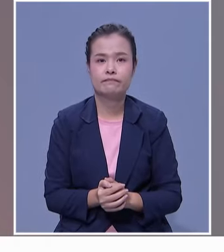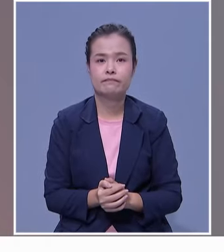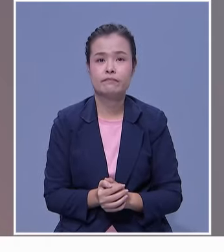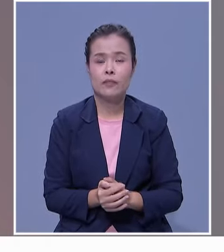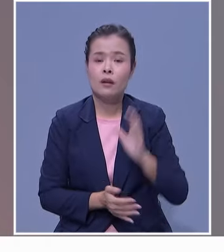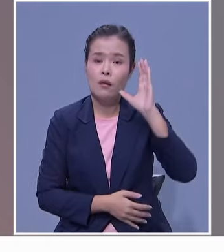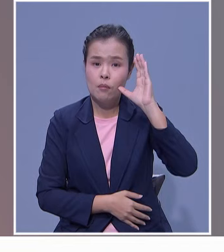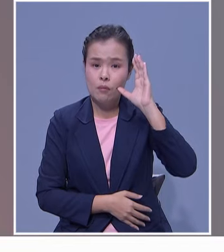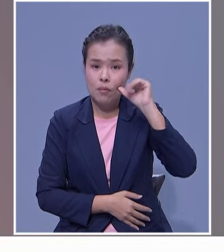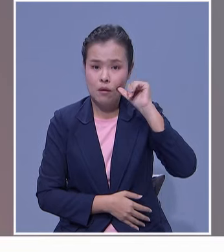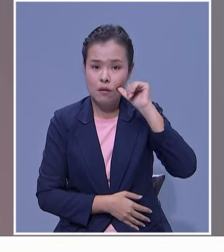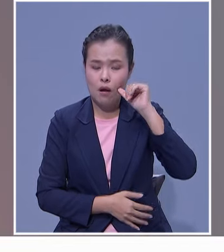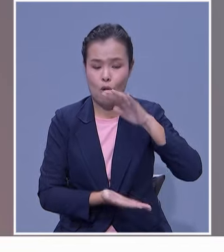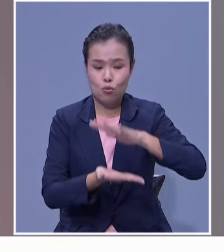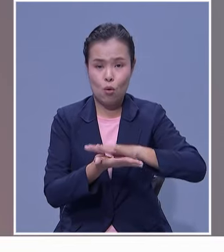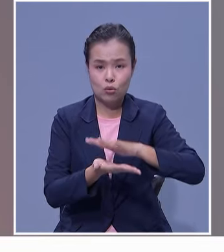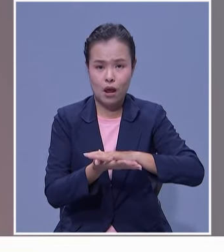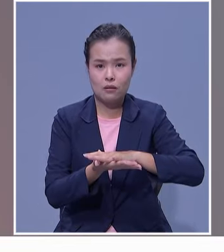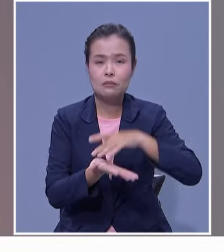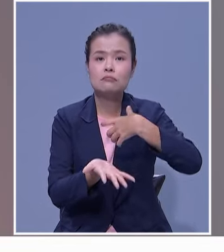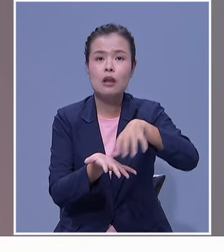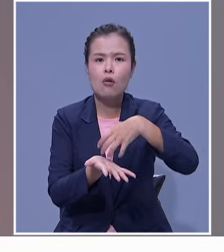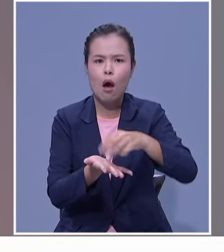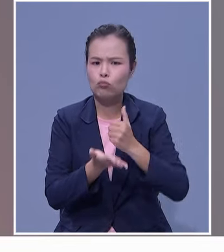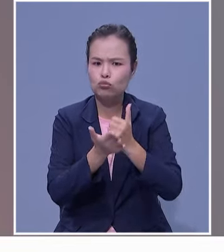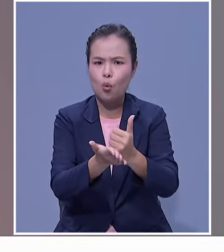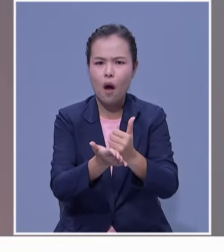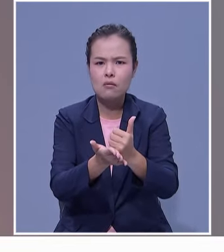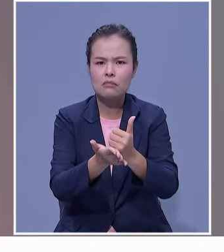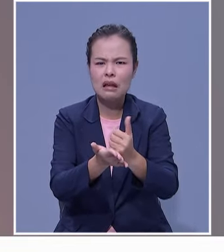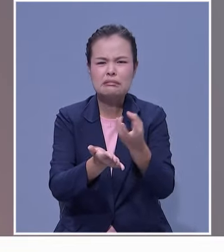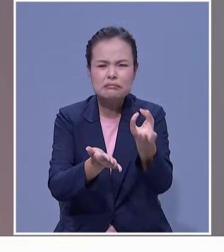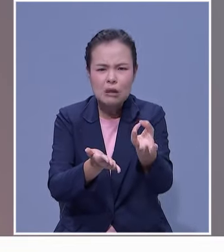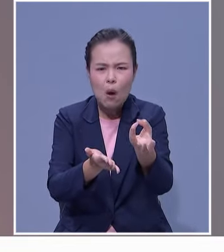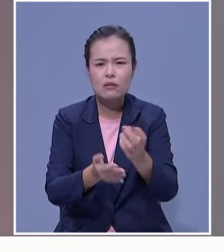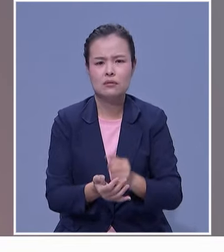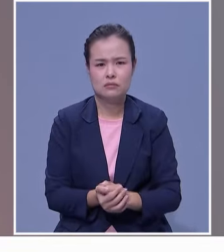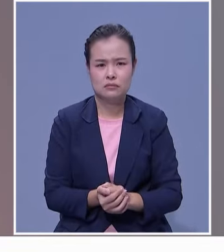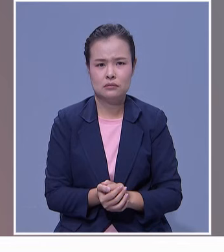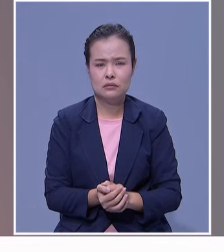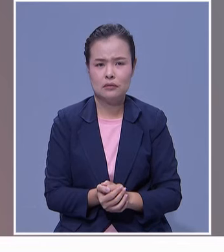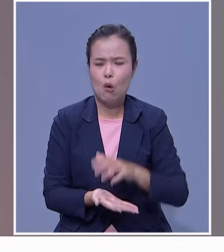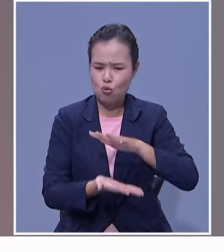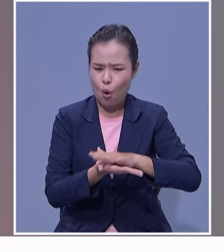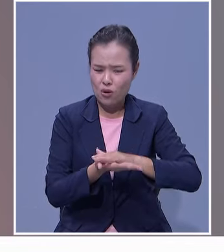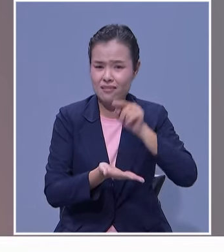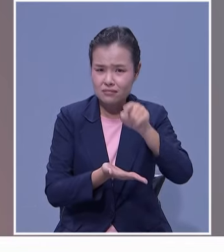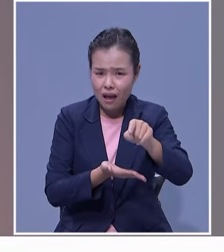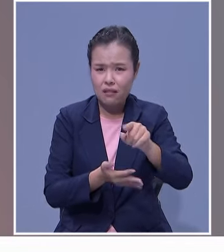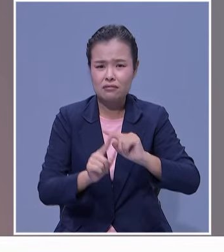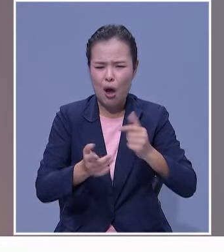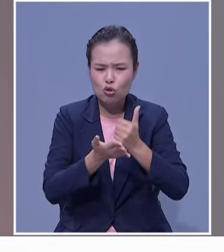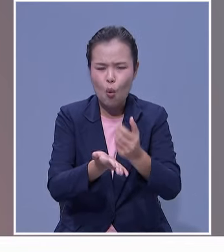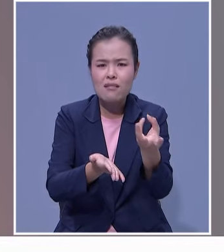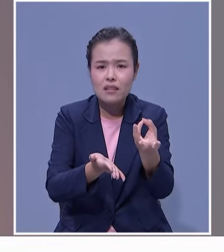เหตุคุณพ่อบอกว่าทางโรงเรียนกลับไม่ให้การช่วยเหลืออย่างเหมาะสมเลยทางหน้าที่คนสั่งเป็นทางโรงเรียนเองนะครับแล้วคุณ